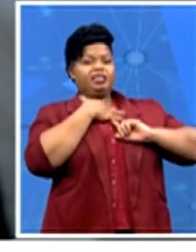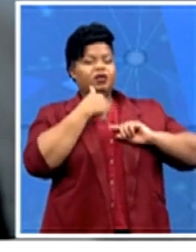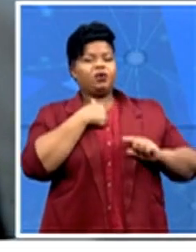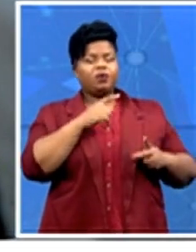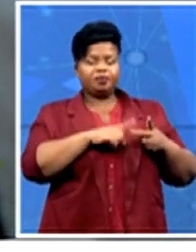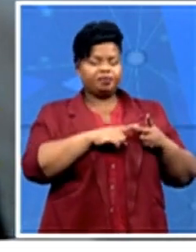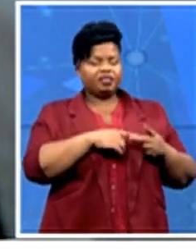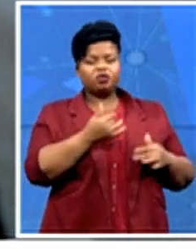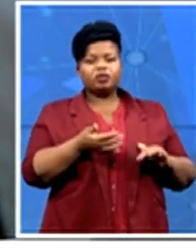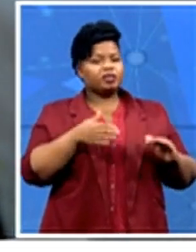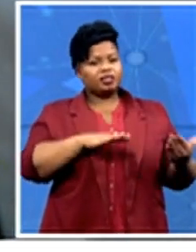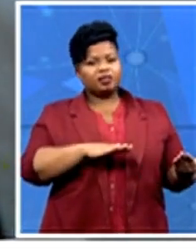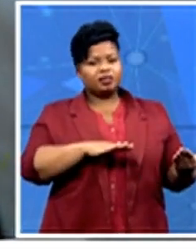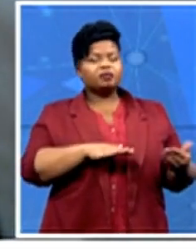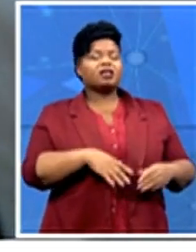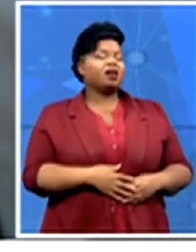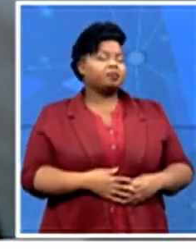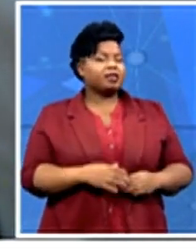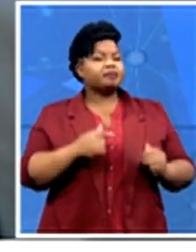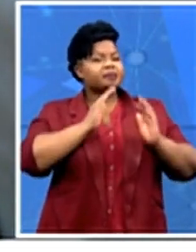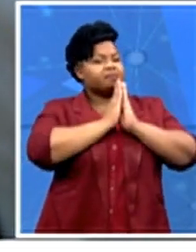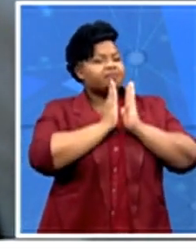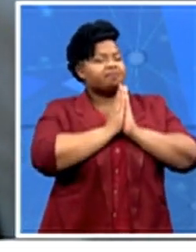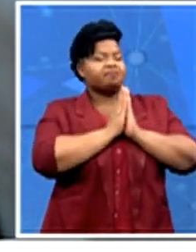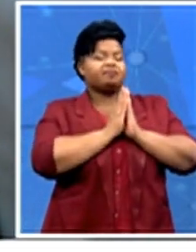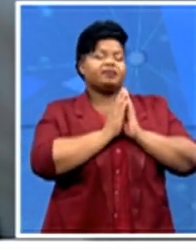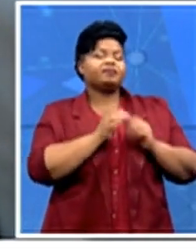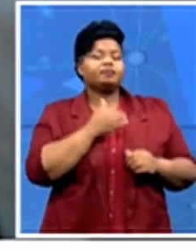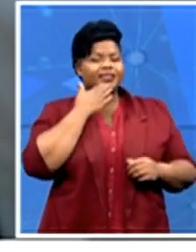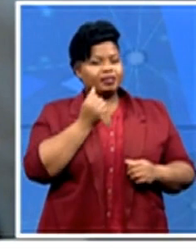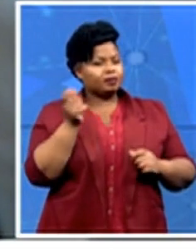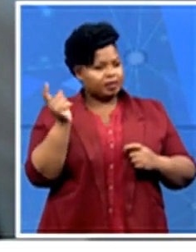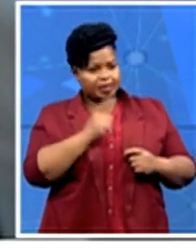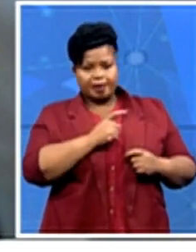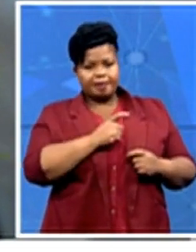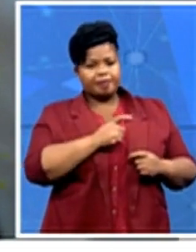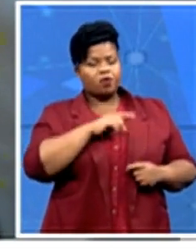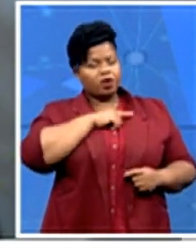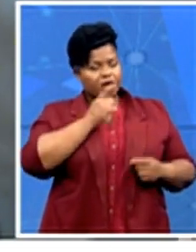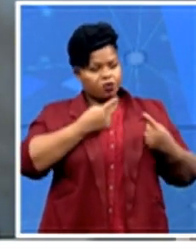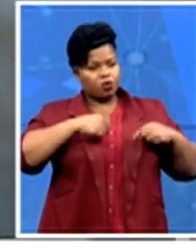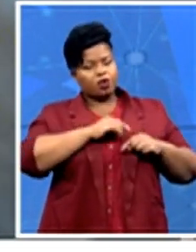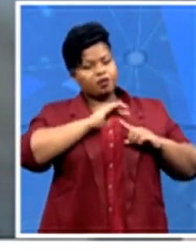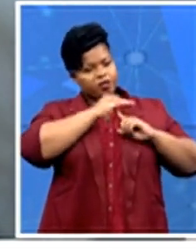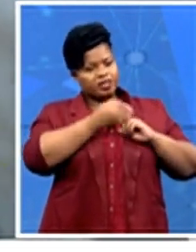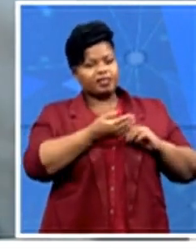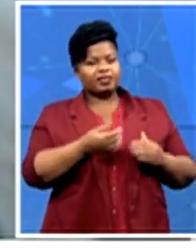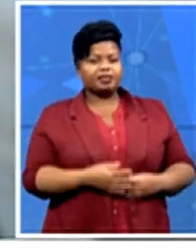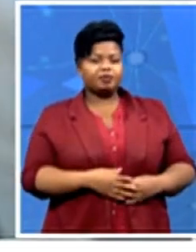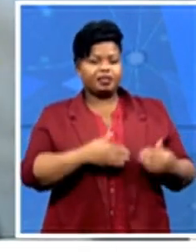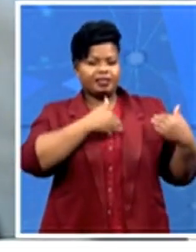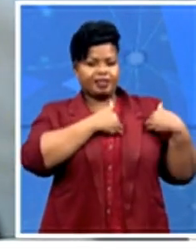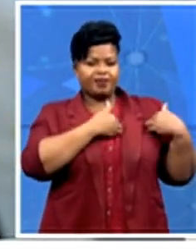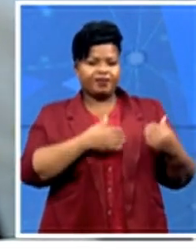ngiyaba edge ukuthi mabaphume bezovaccinate khona sizophepha sonke. Yes. Nokho kulesi sikhathi lesi